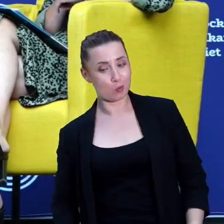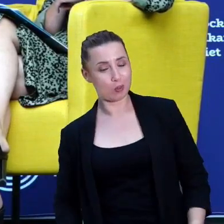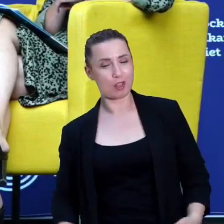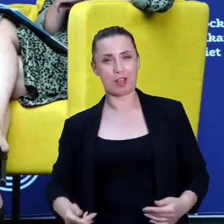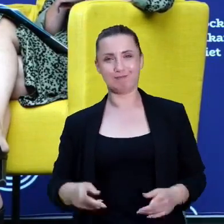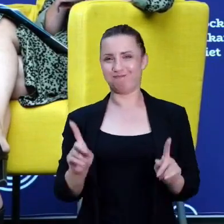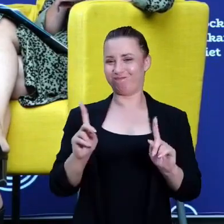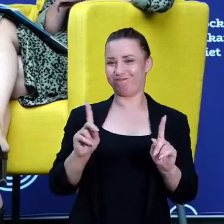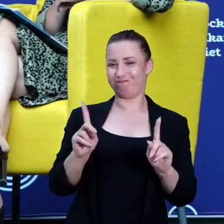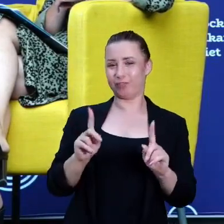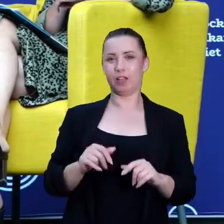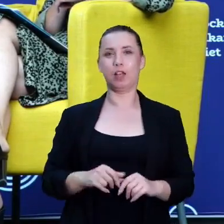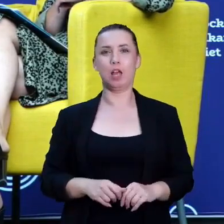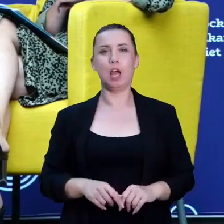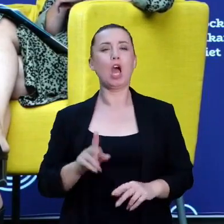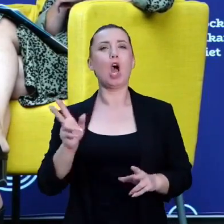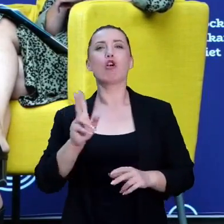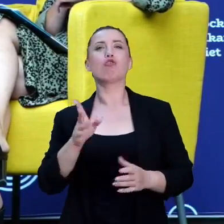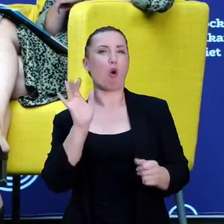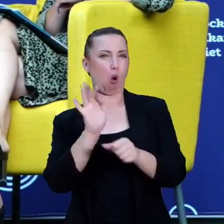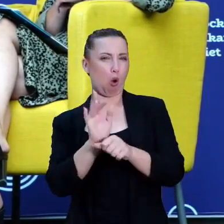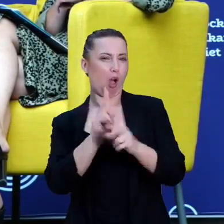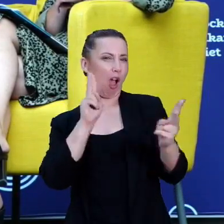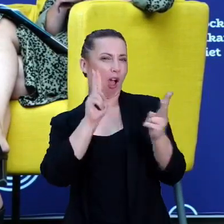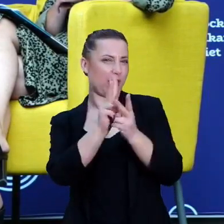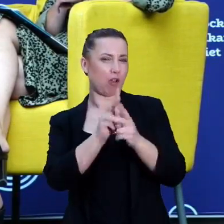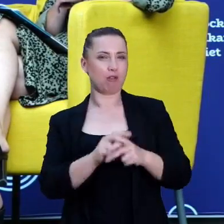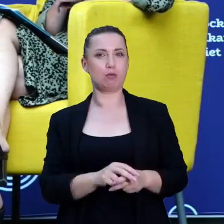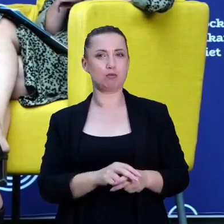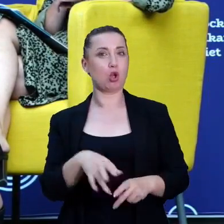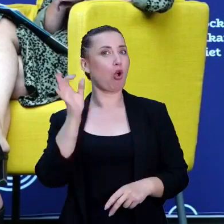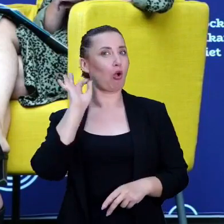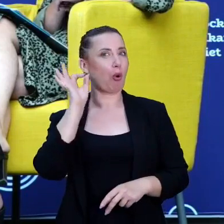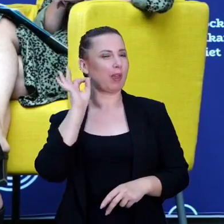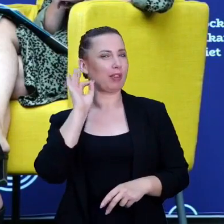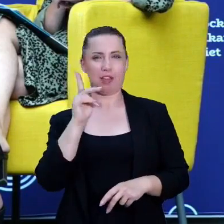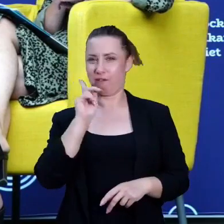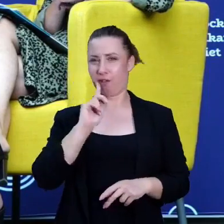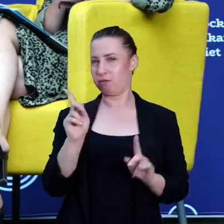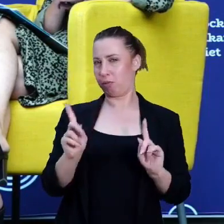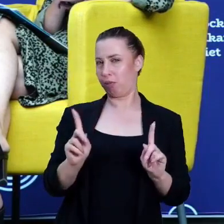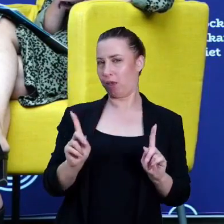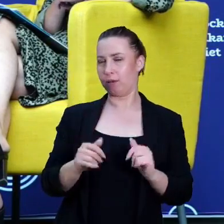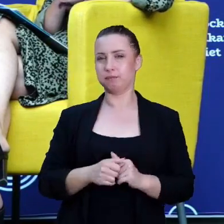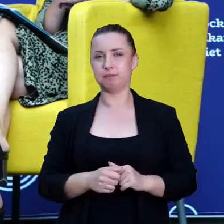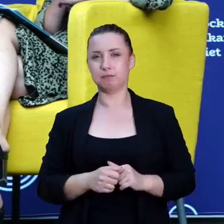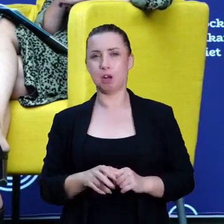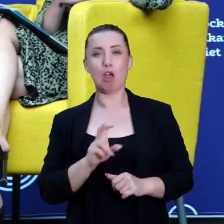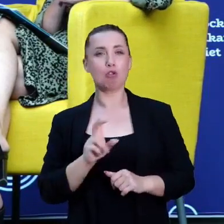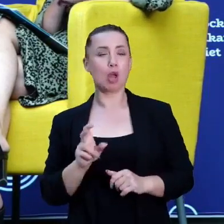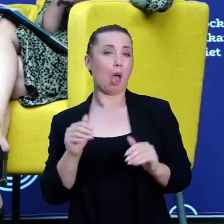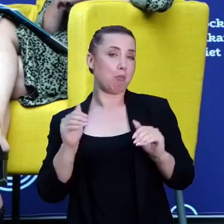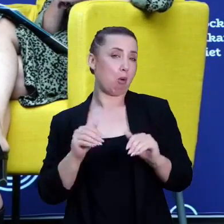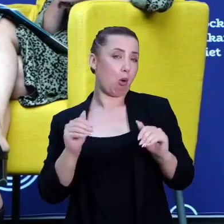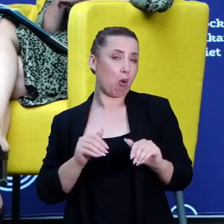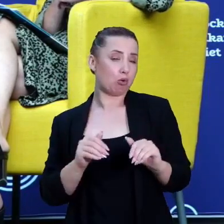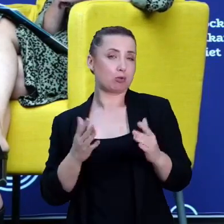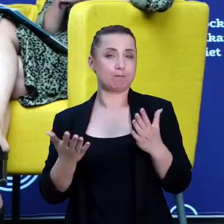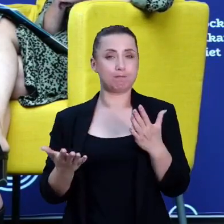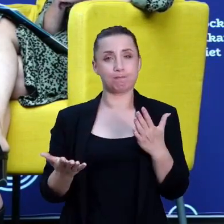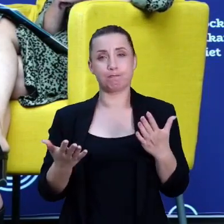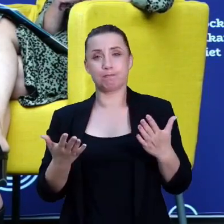mam wrażenie, że otrzymała od kobiet, a nie od mężczyzn. I czy to nie jest trochę tak,